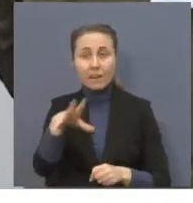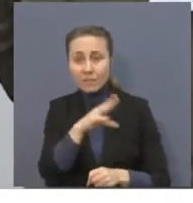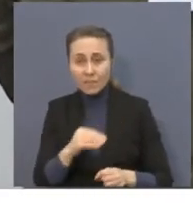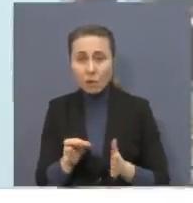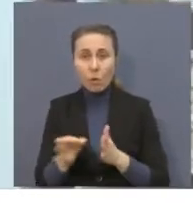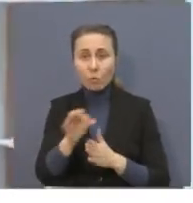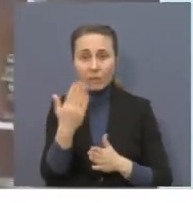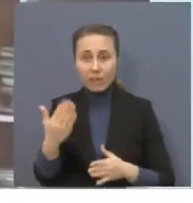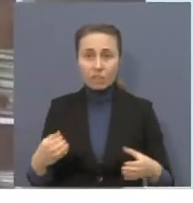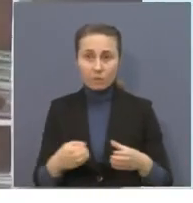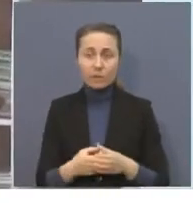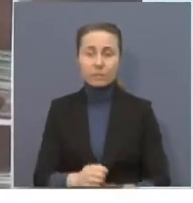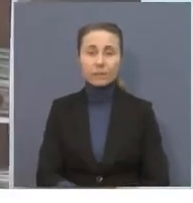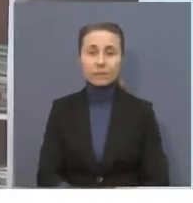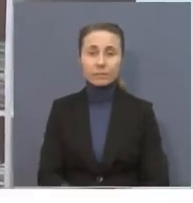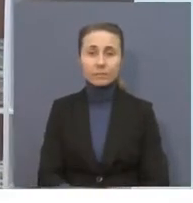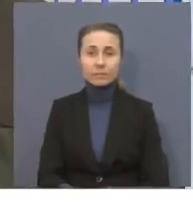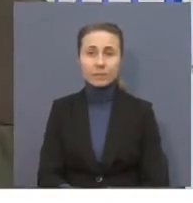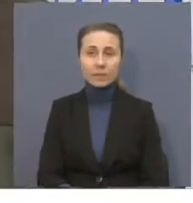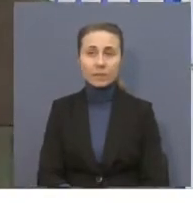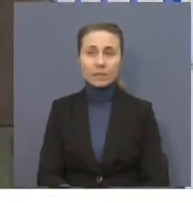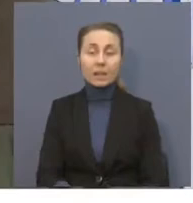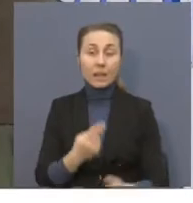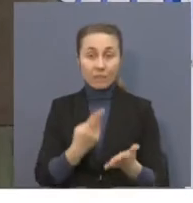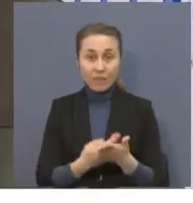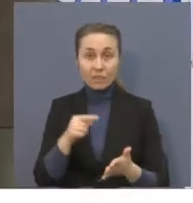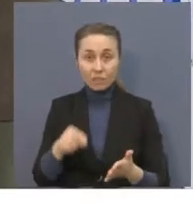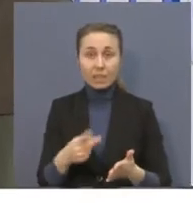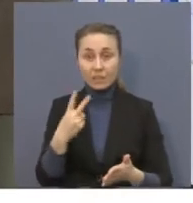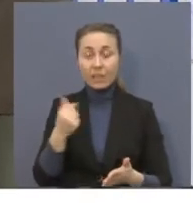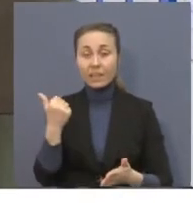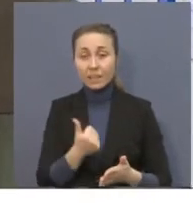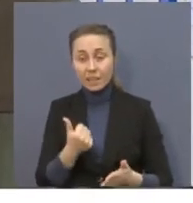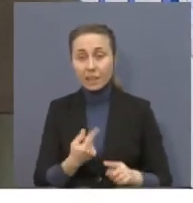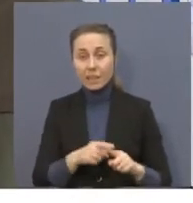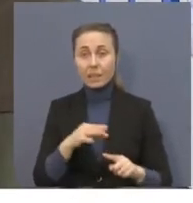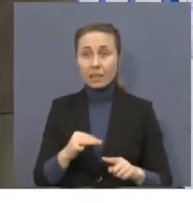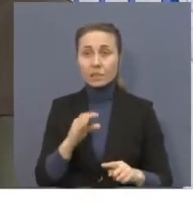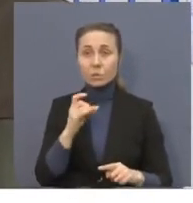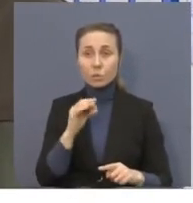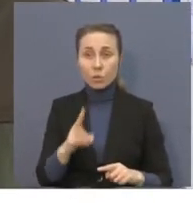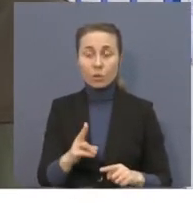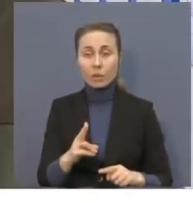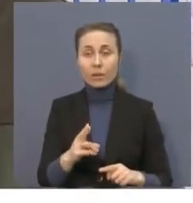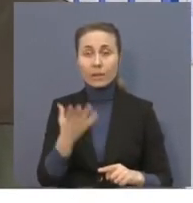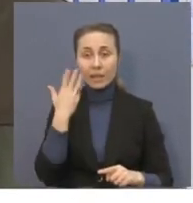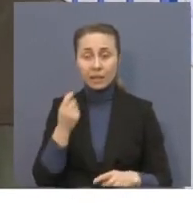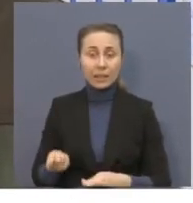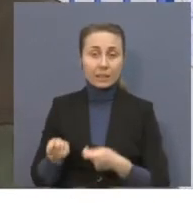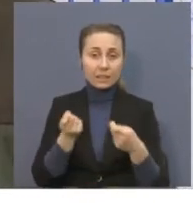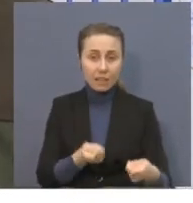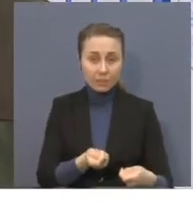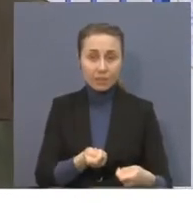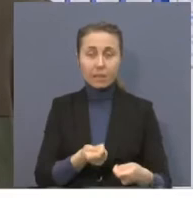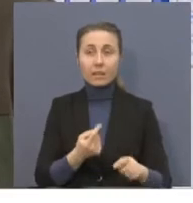компании так. Лежали по 2 недели здесь же, в этой же больнице. Вот срок в этом. И когда доставка была,